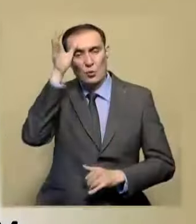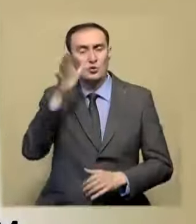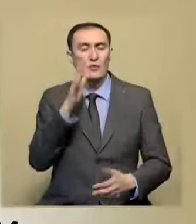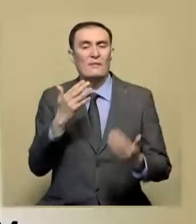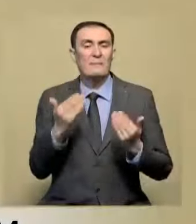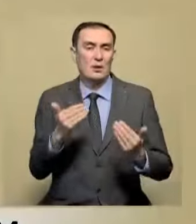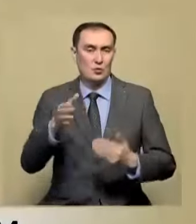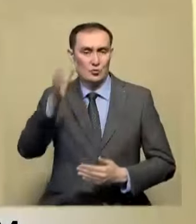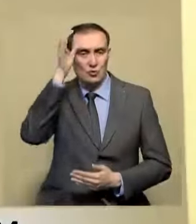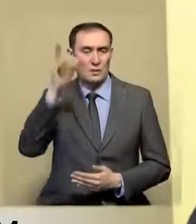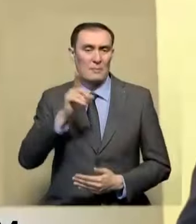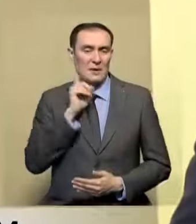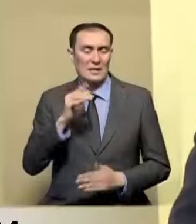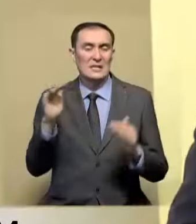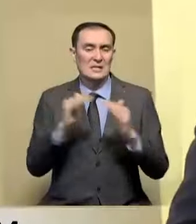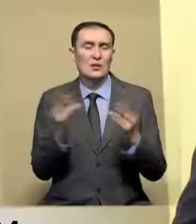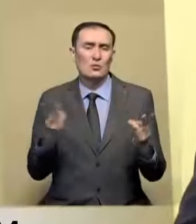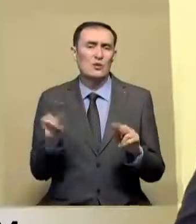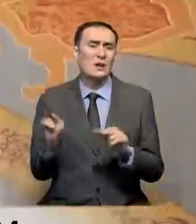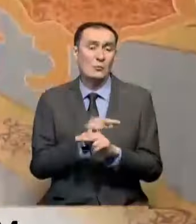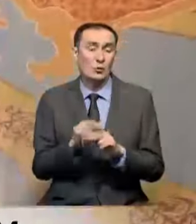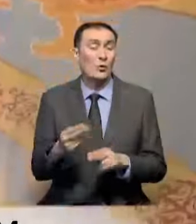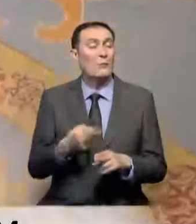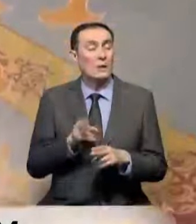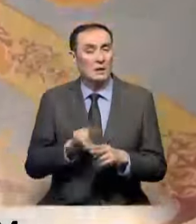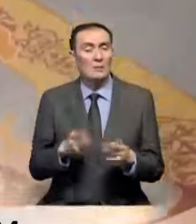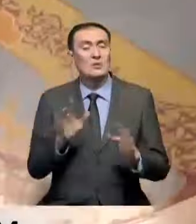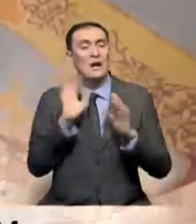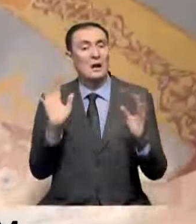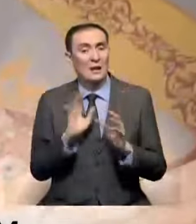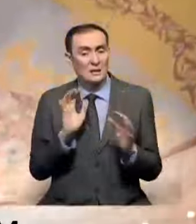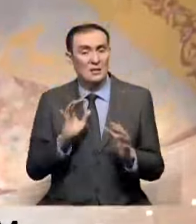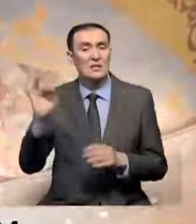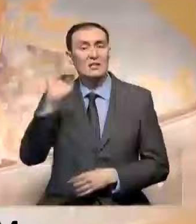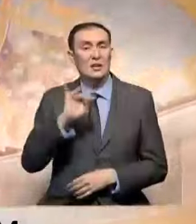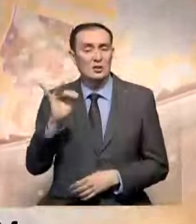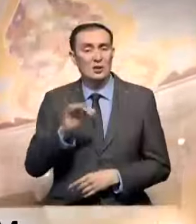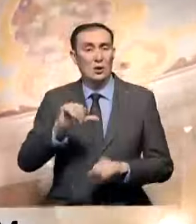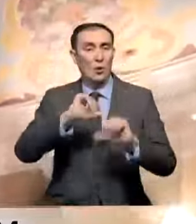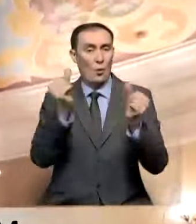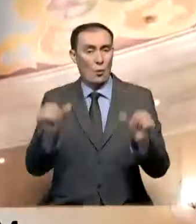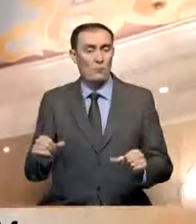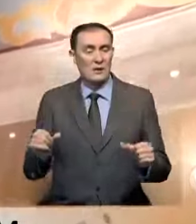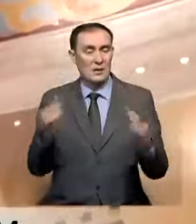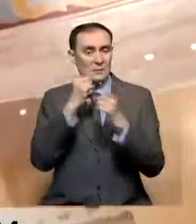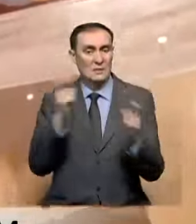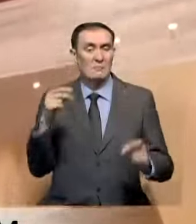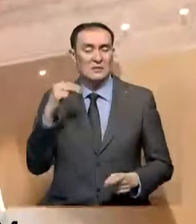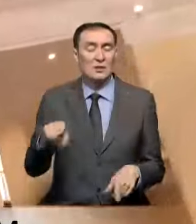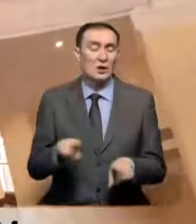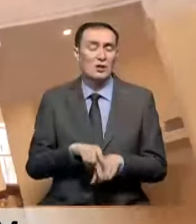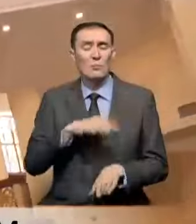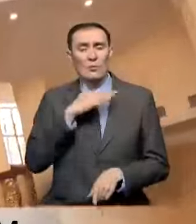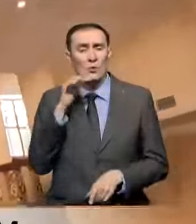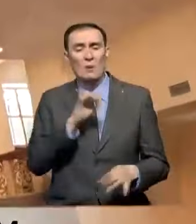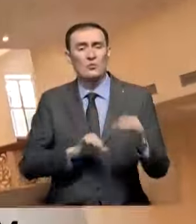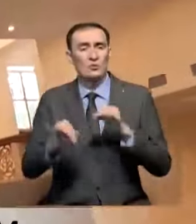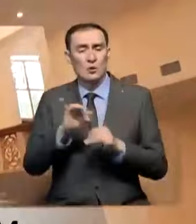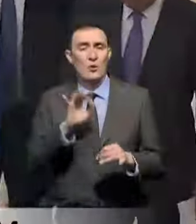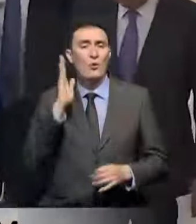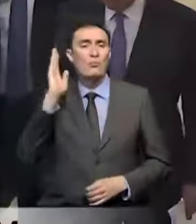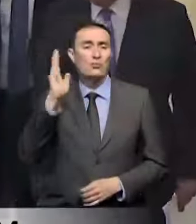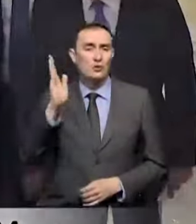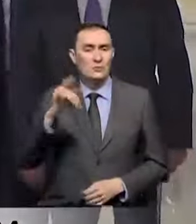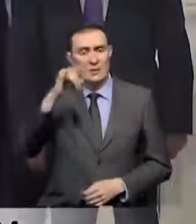современные учёные здание требует ремонта но при этом надо сохранить исторический облик отметил президент А ещё много говорили о